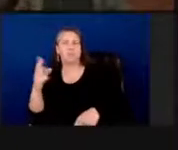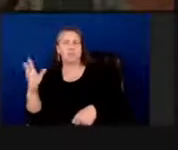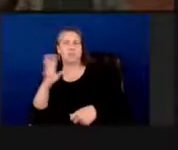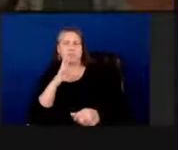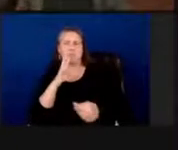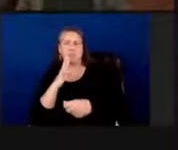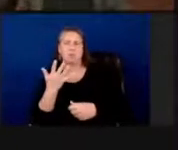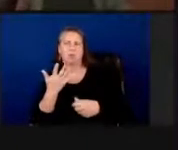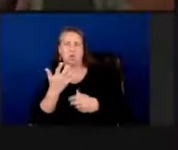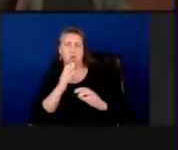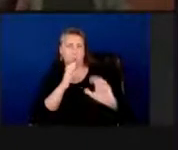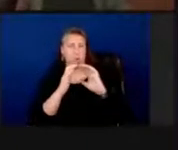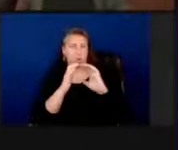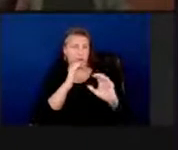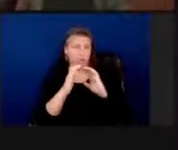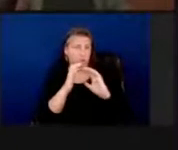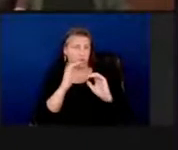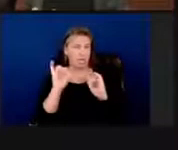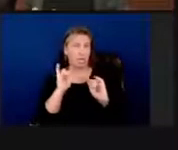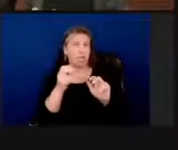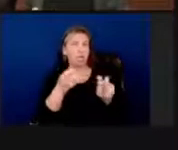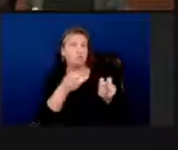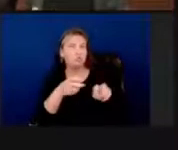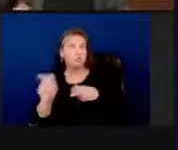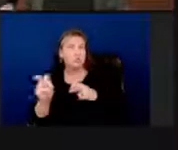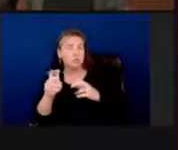nimeona kuwa kuna changamoto fulani